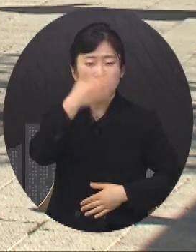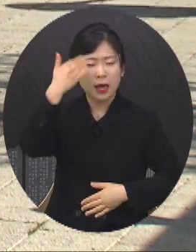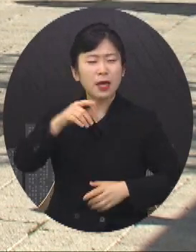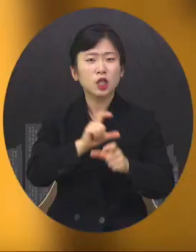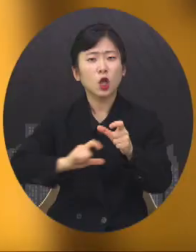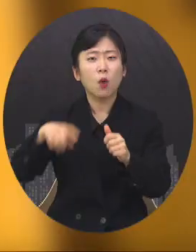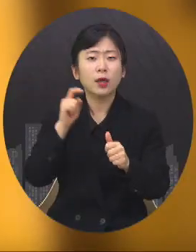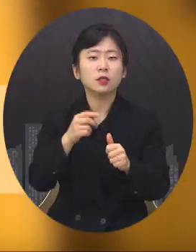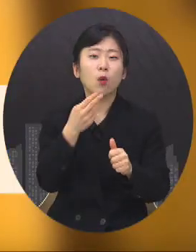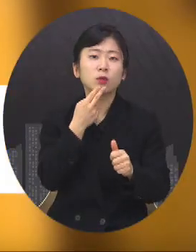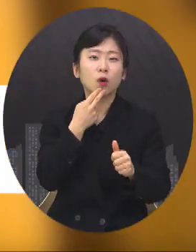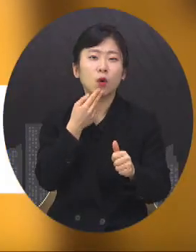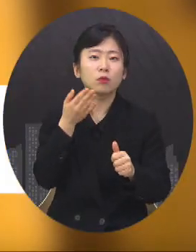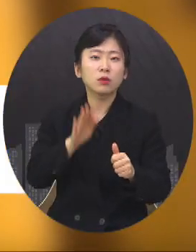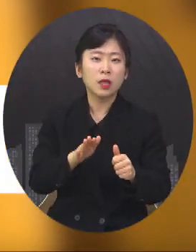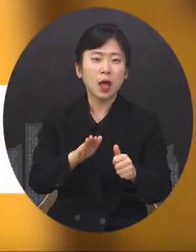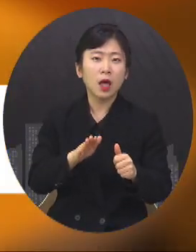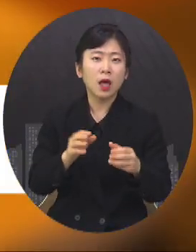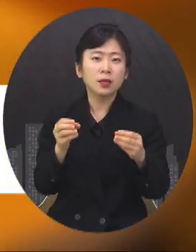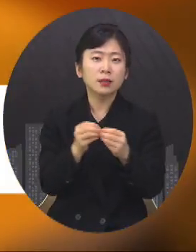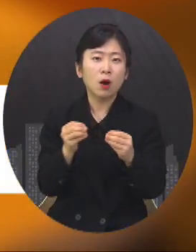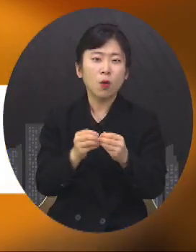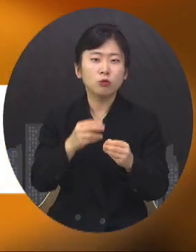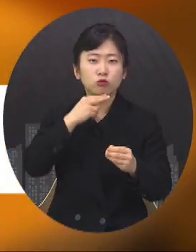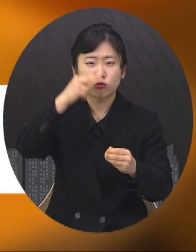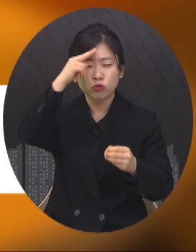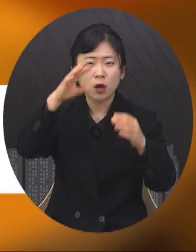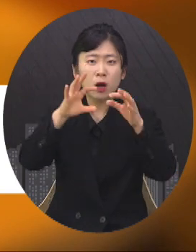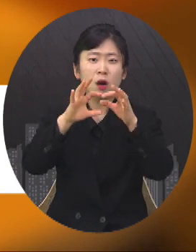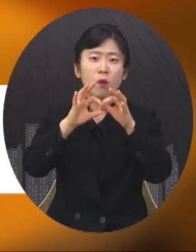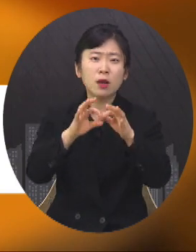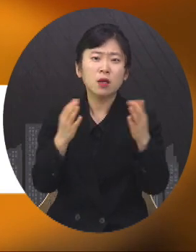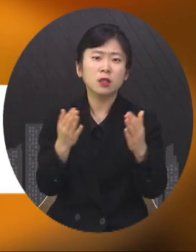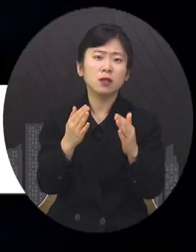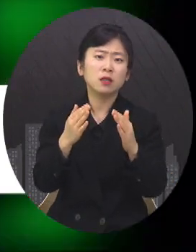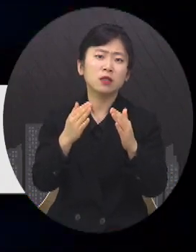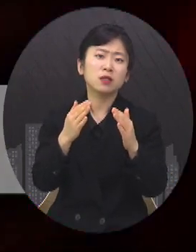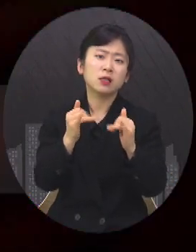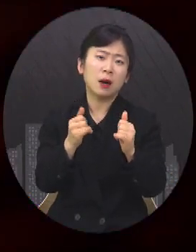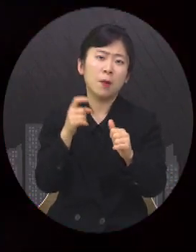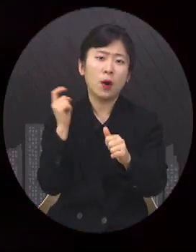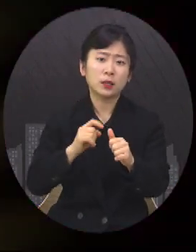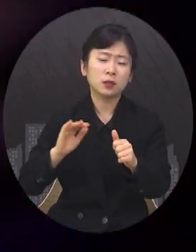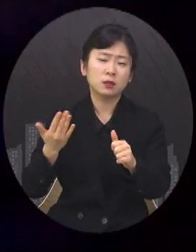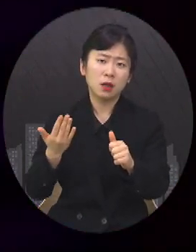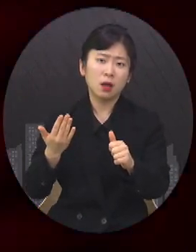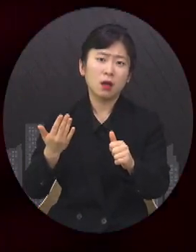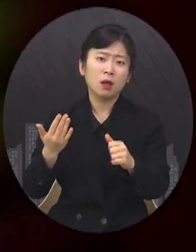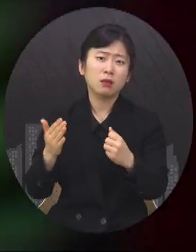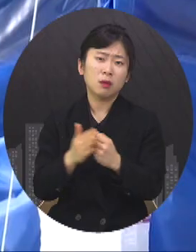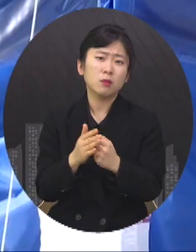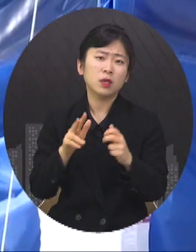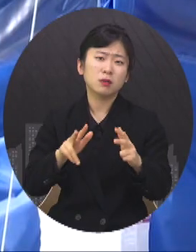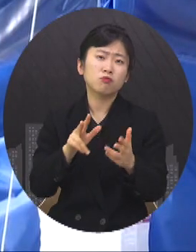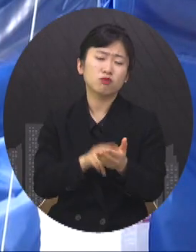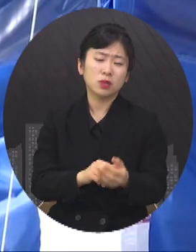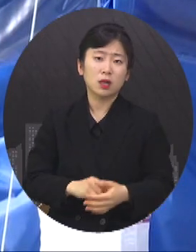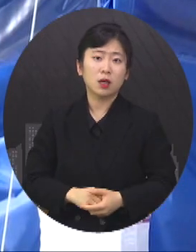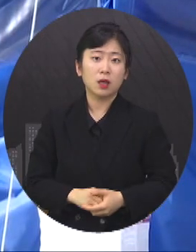없었지만 차원 유흥업소 종사자 한명이 확진 된 것으로 확인돼 방역당국 의 비상이 걸렸습니다